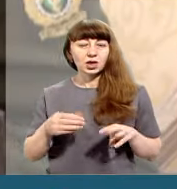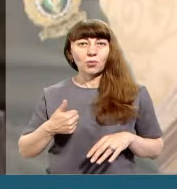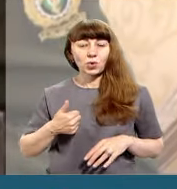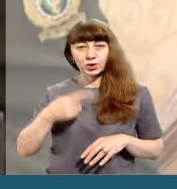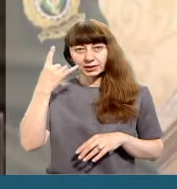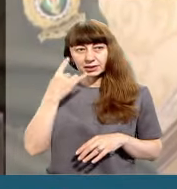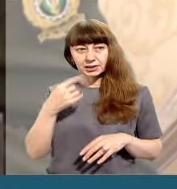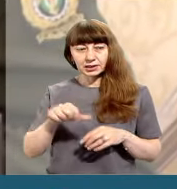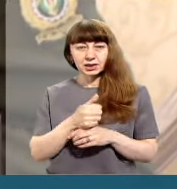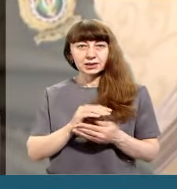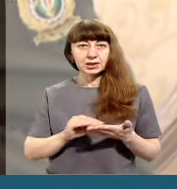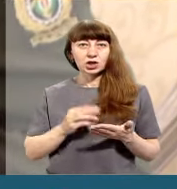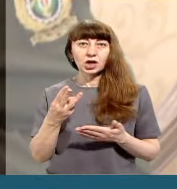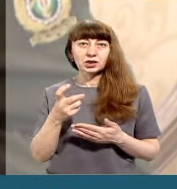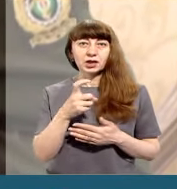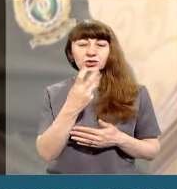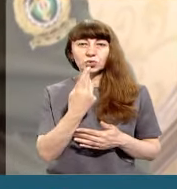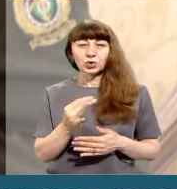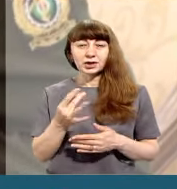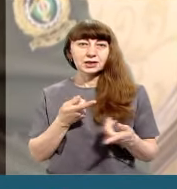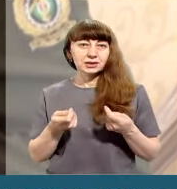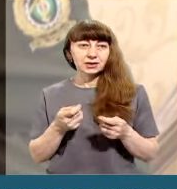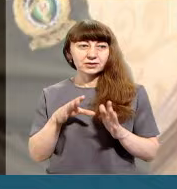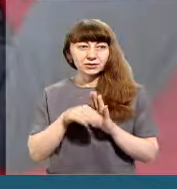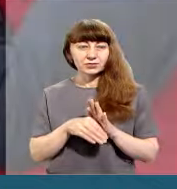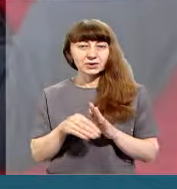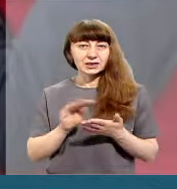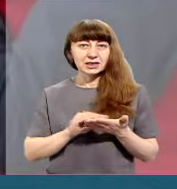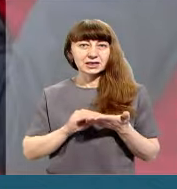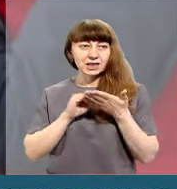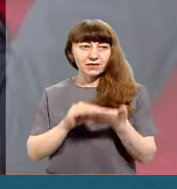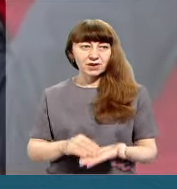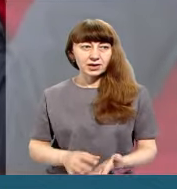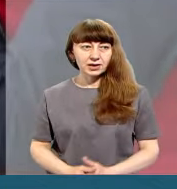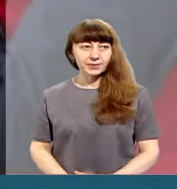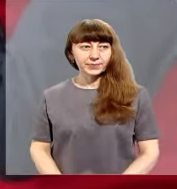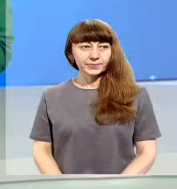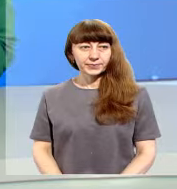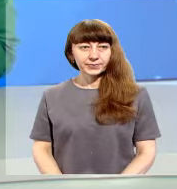и генеральный секретарь Шанхайской организации сотрудничества сделали совместное заявление.